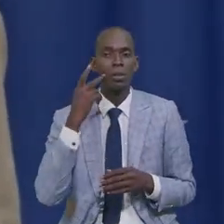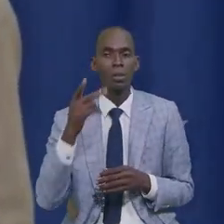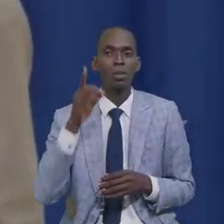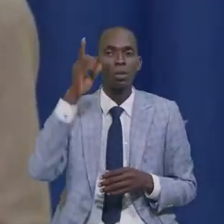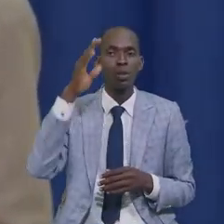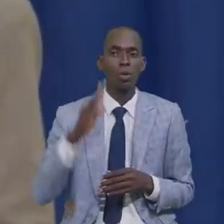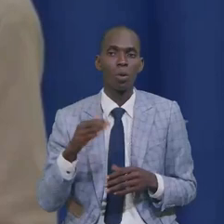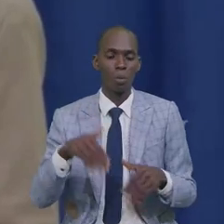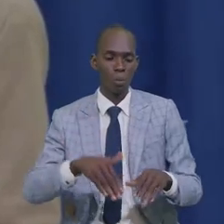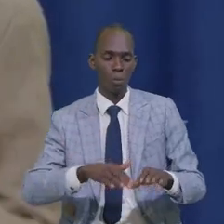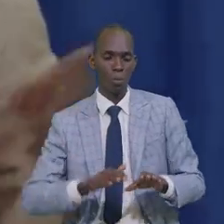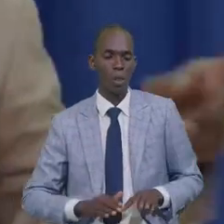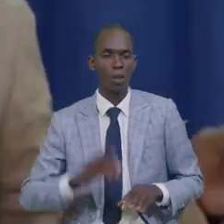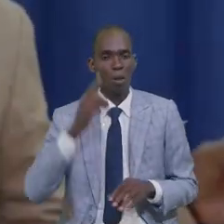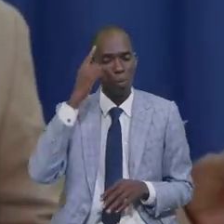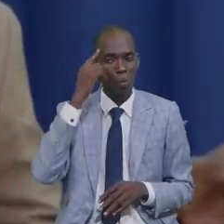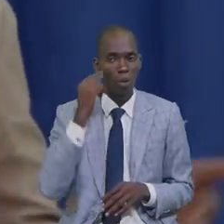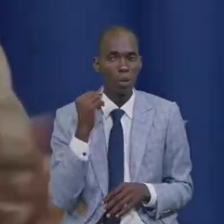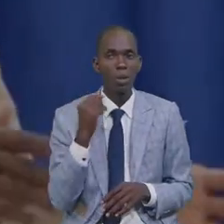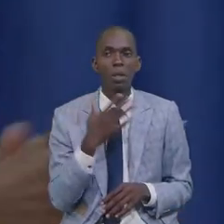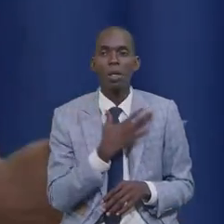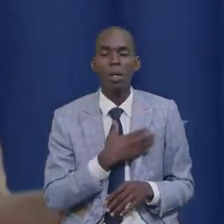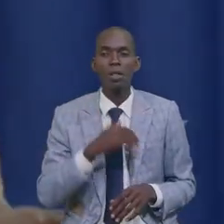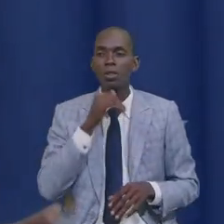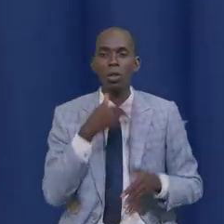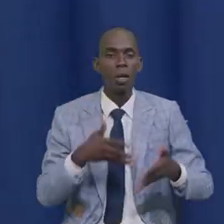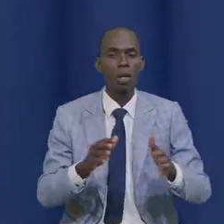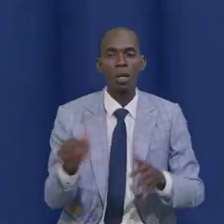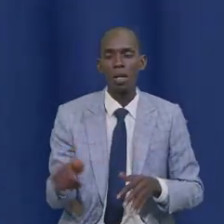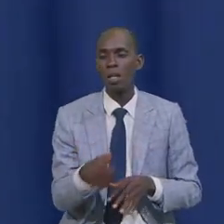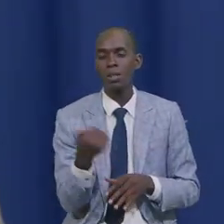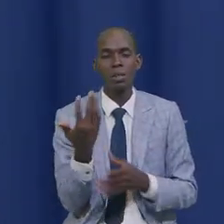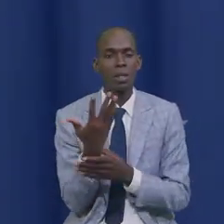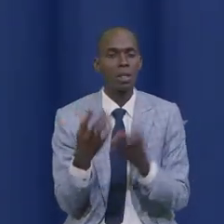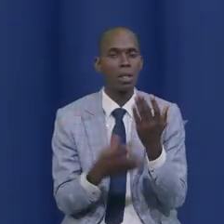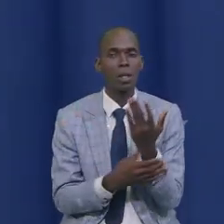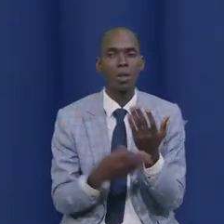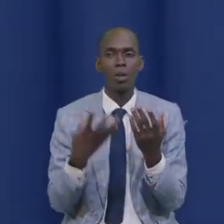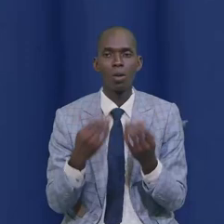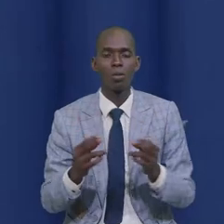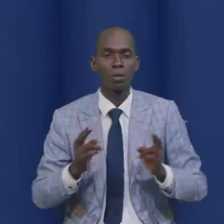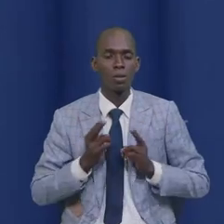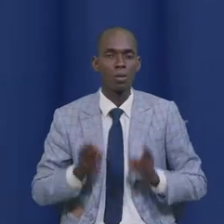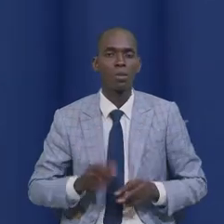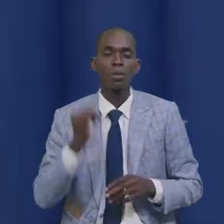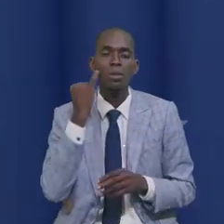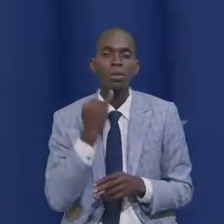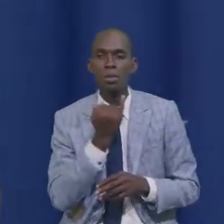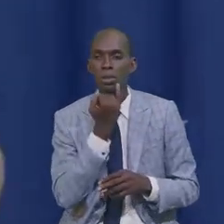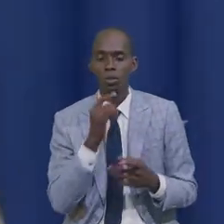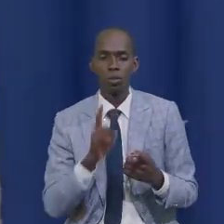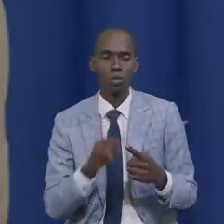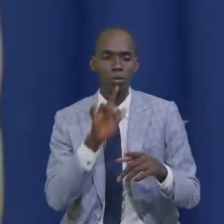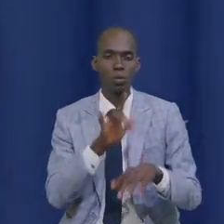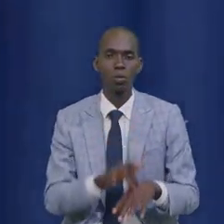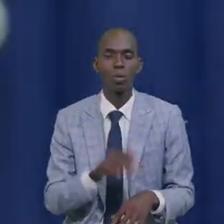Dieu lui-même a dit, Dieu même l'a enseveli, n'a permis aucune des mains des Israélites